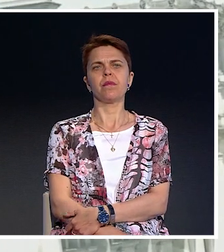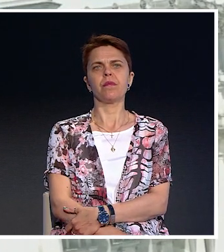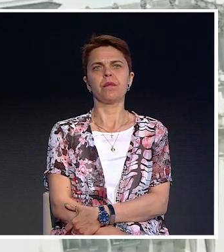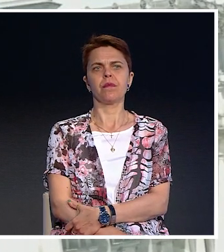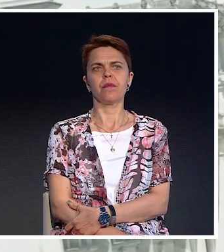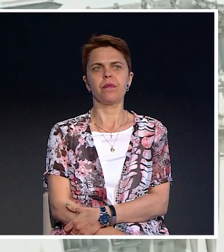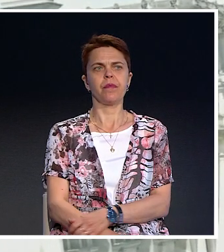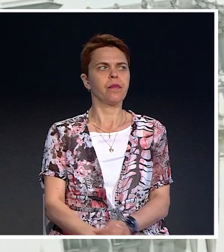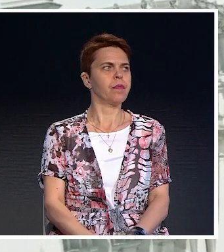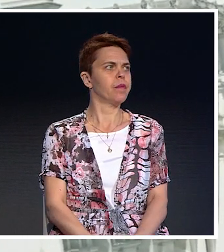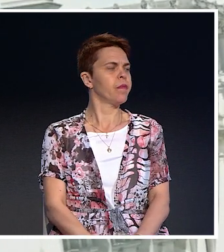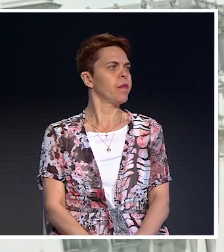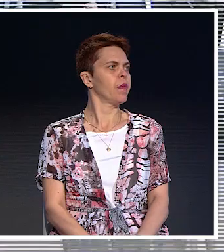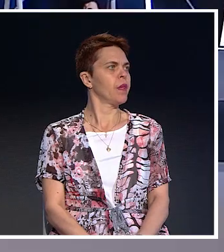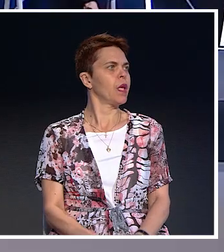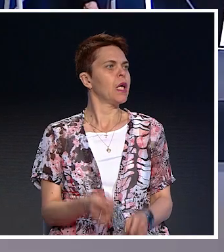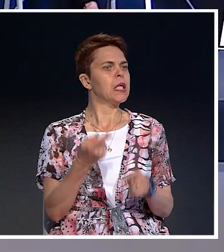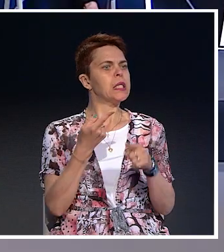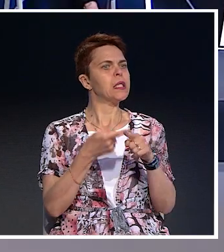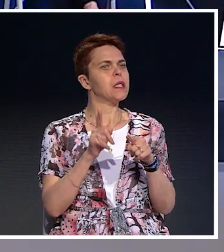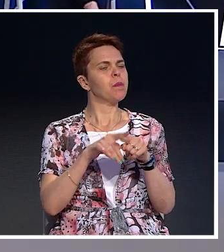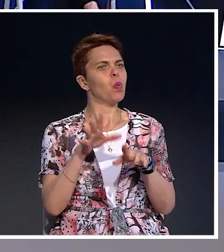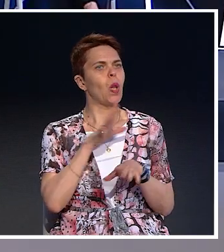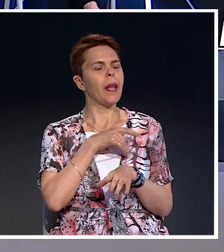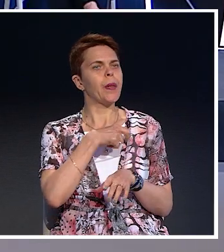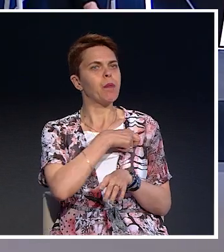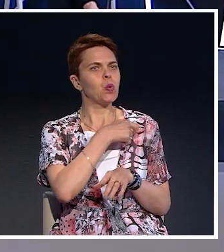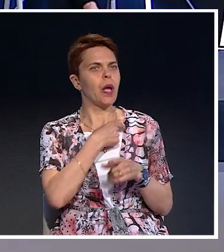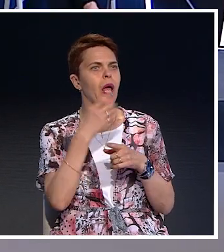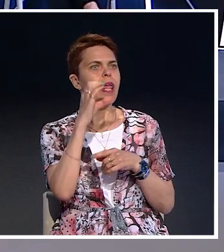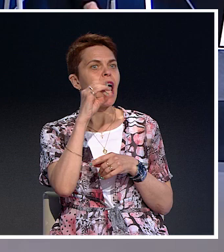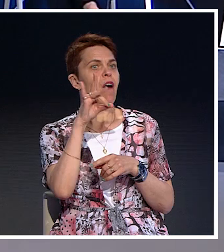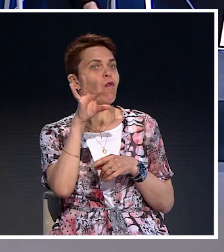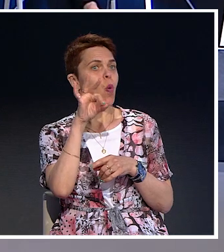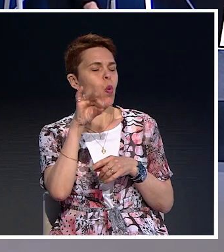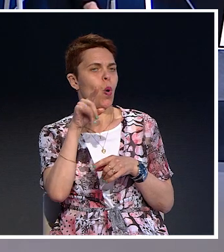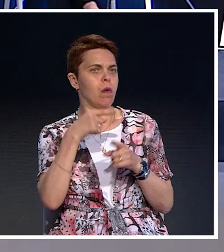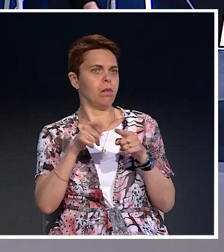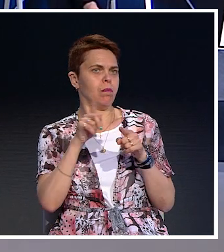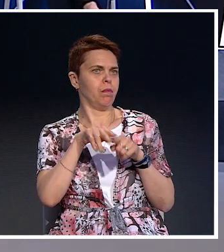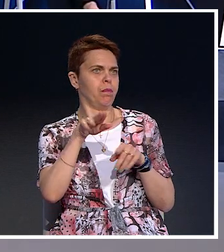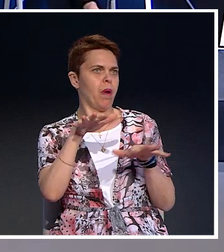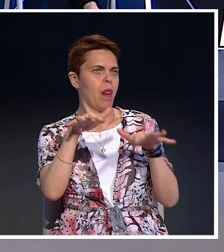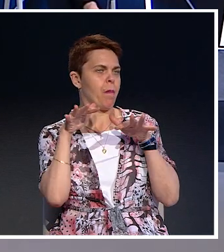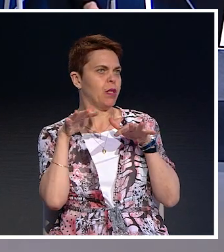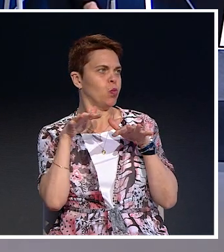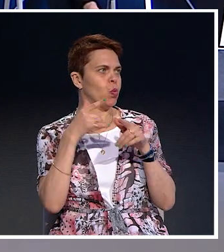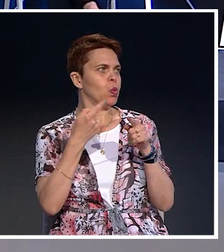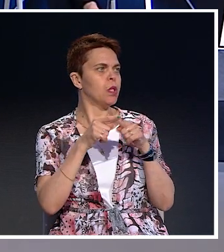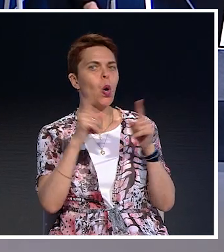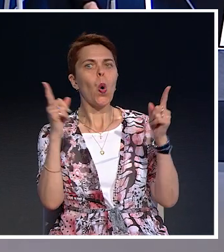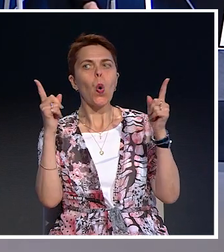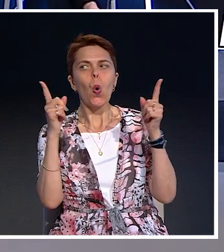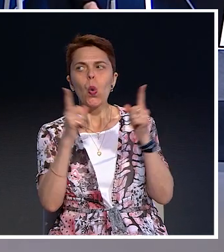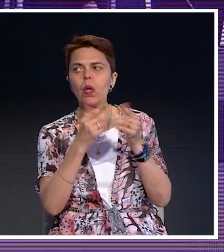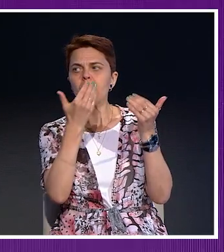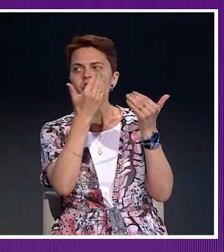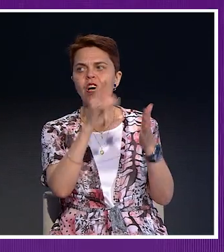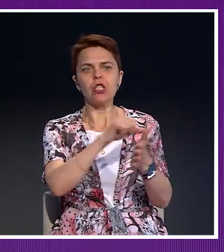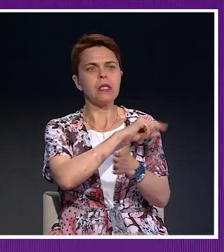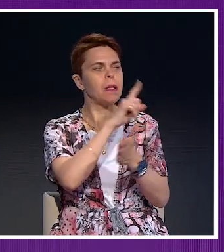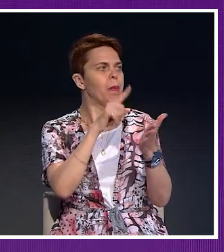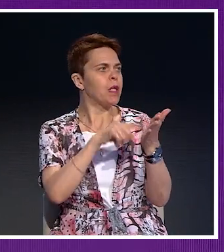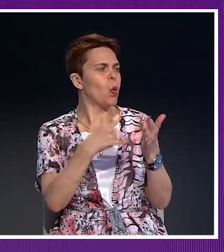зможемо побачитись наживо в Києві чи Брюсселі. Депутатка Європарламенту Віола фон Крамон, я обіцяв коротко ваші запитання. У